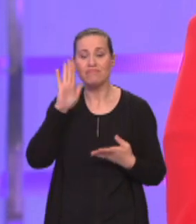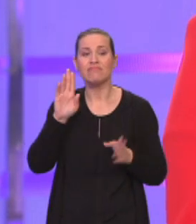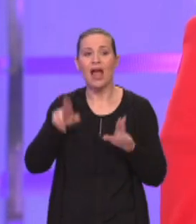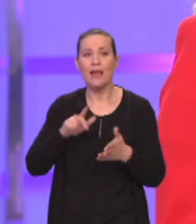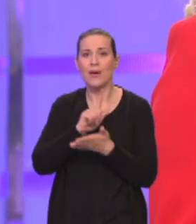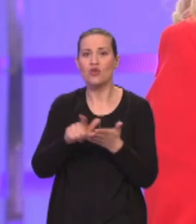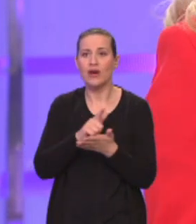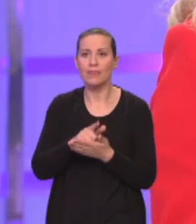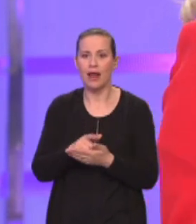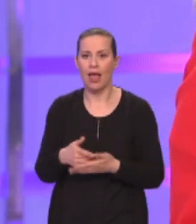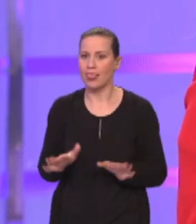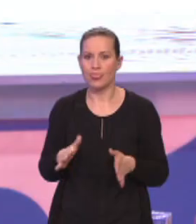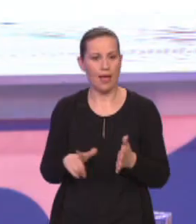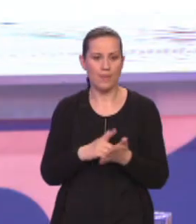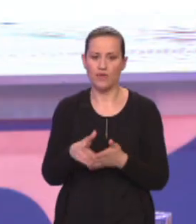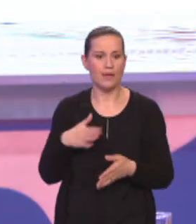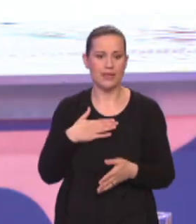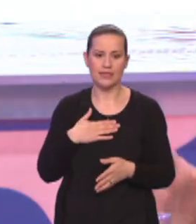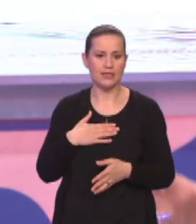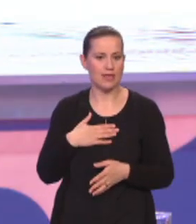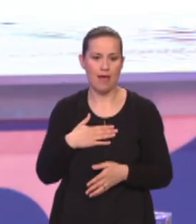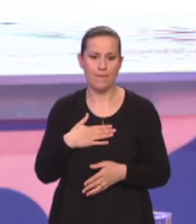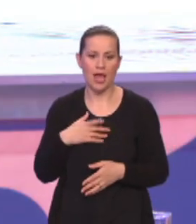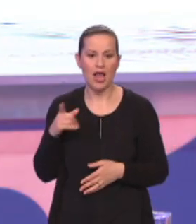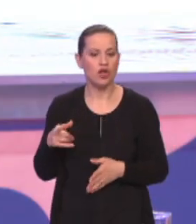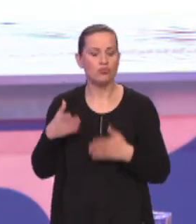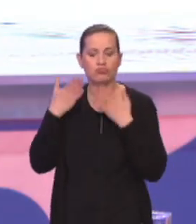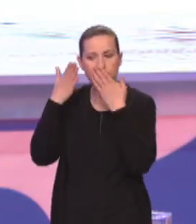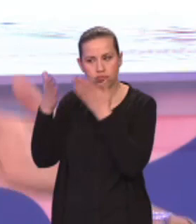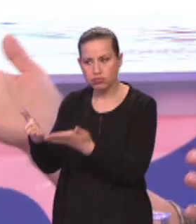imaju vremena. Neće imati vremena za sebe, ni u kom smislu, jer su totalno